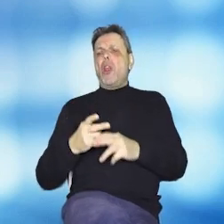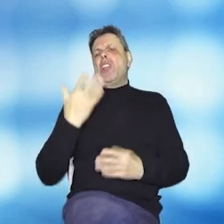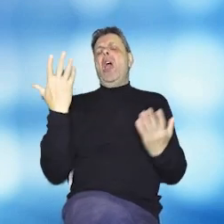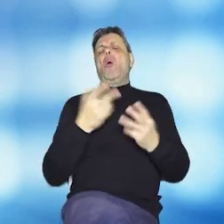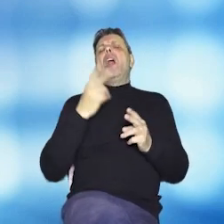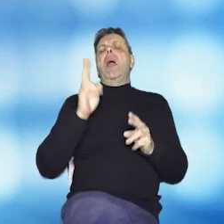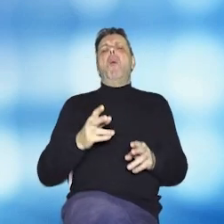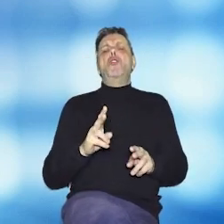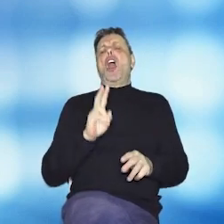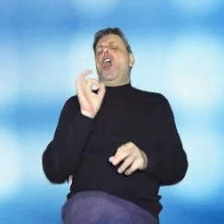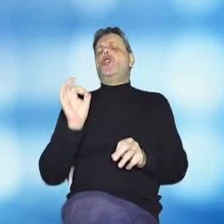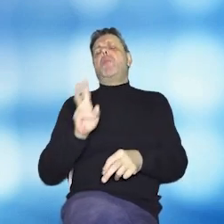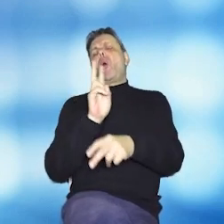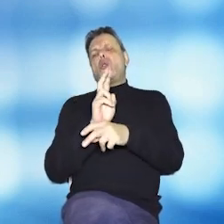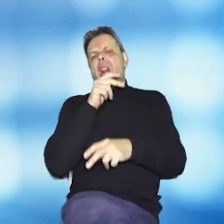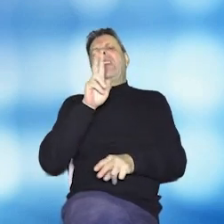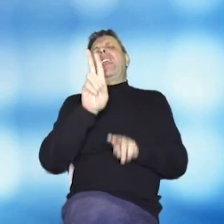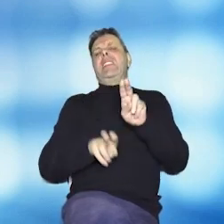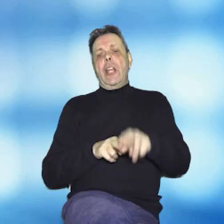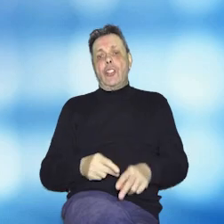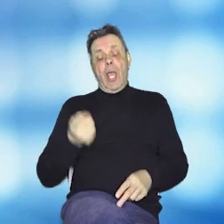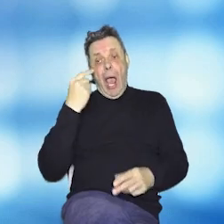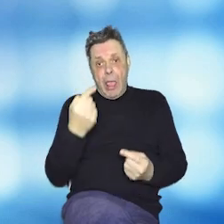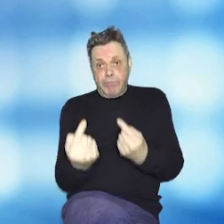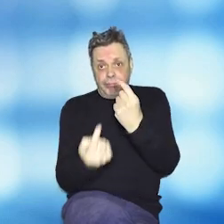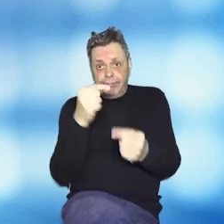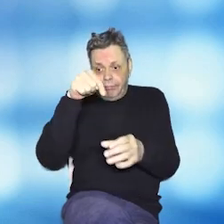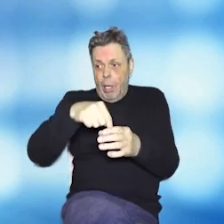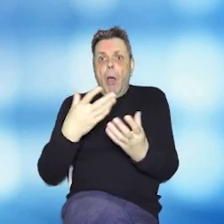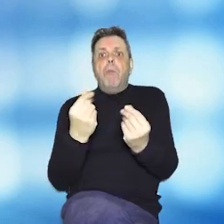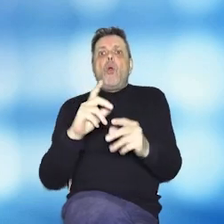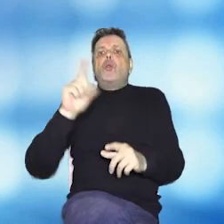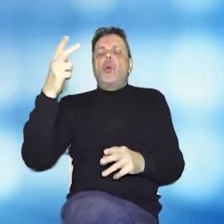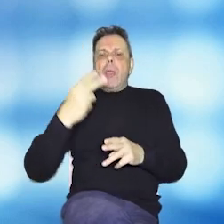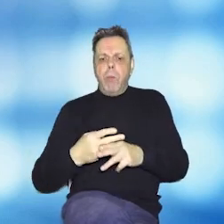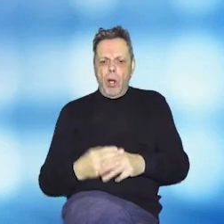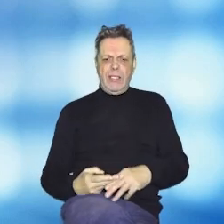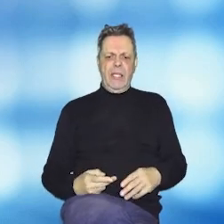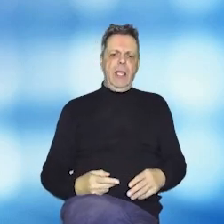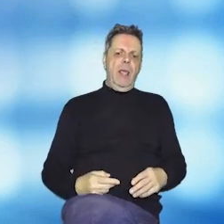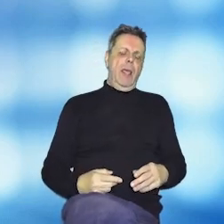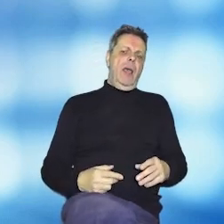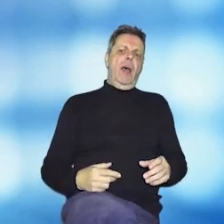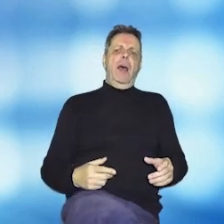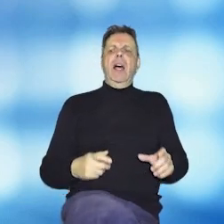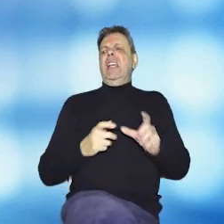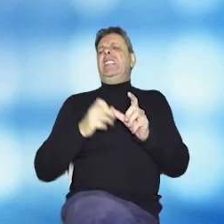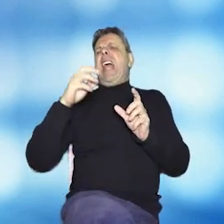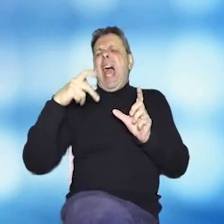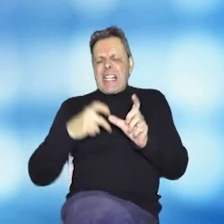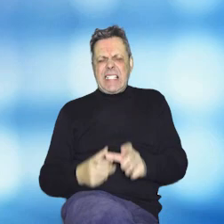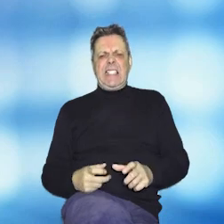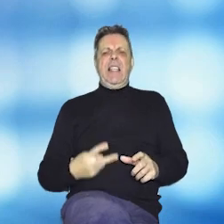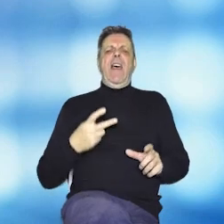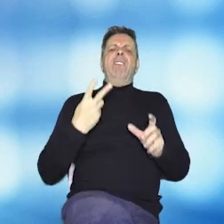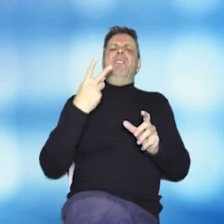može dobro kontrolirati, ali u međuvremenu pojavilo se tu puno drugih bolesti. To je West Nile virus, pa to je bio SARS-1, pa je